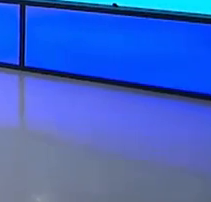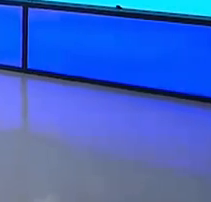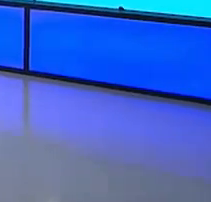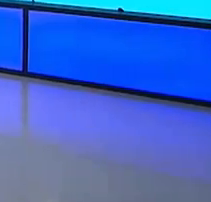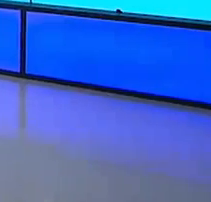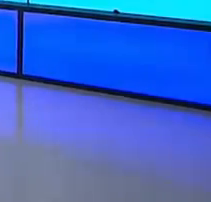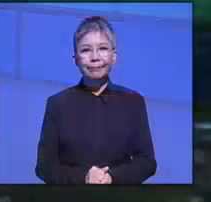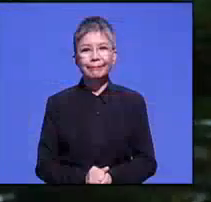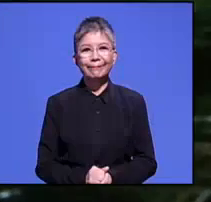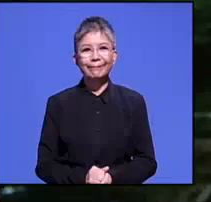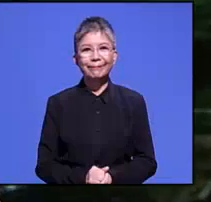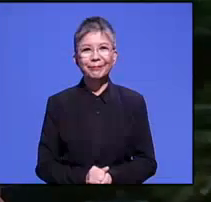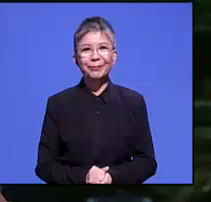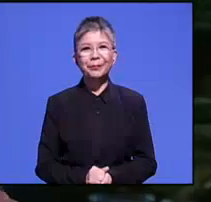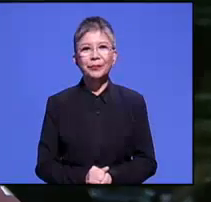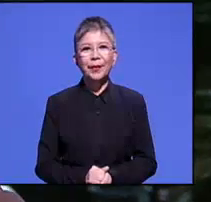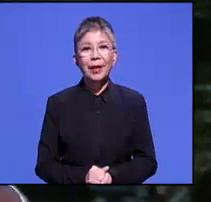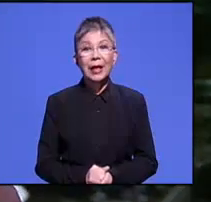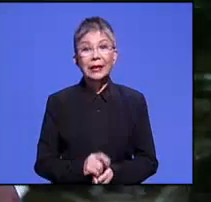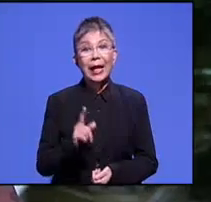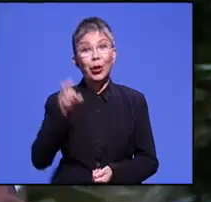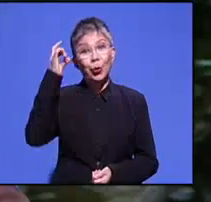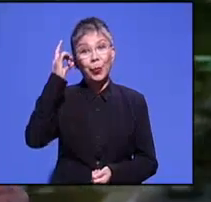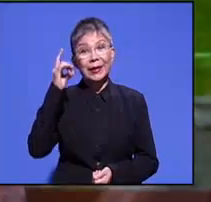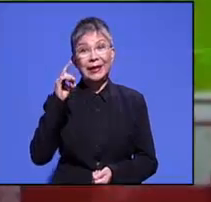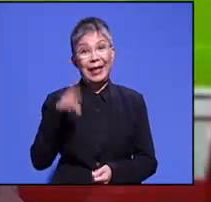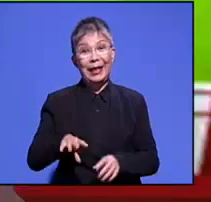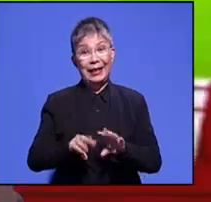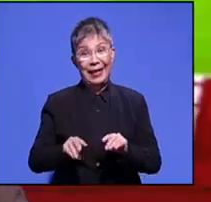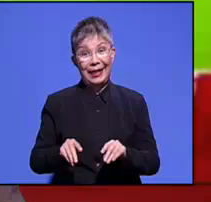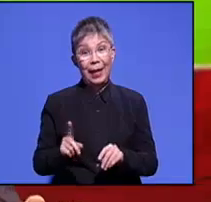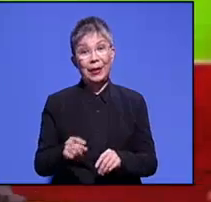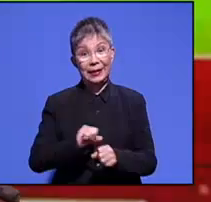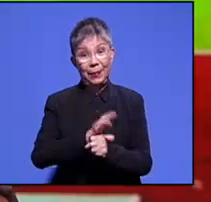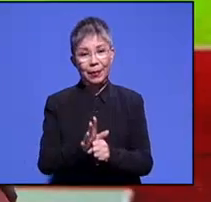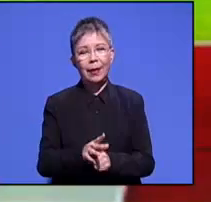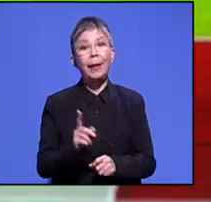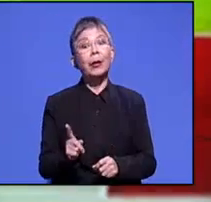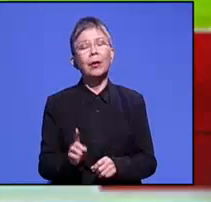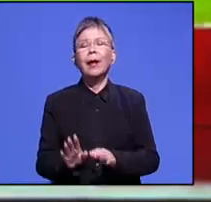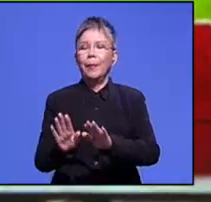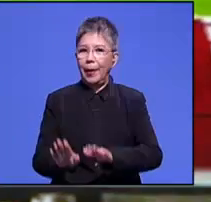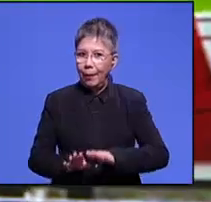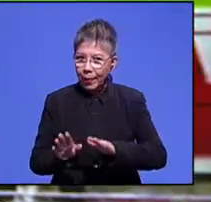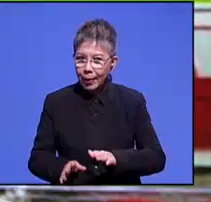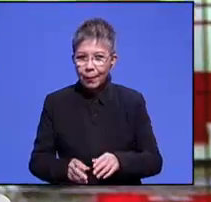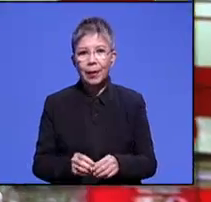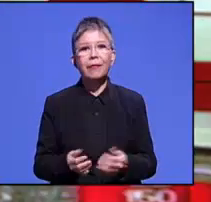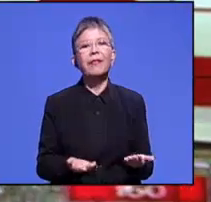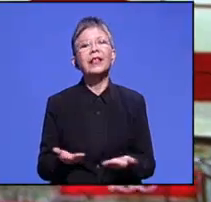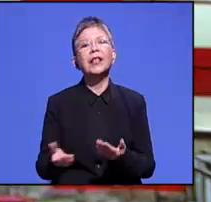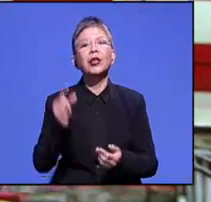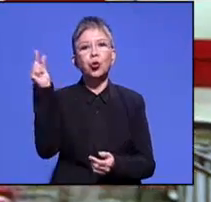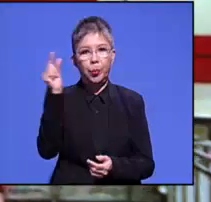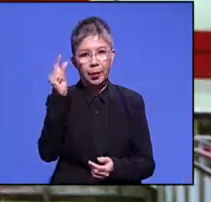Hai tentang hai kenapa Firza salah satu pekerjaan rumah satpam demi adalah melakukan perawatan pada sejumlah fasilitas publik yang